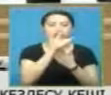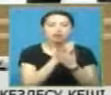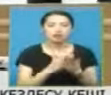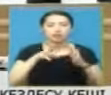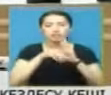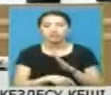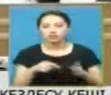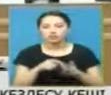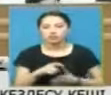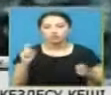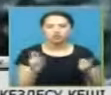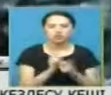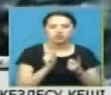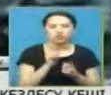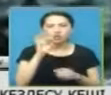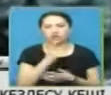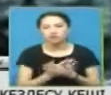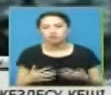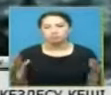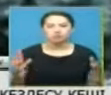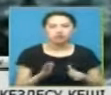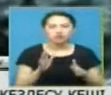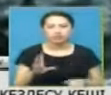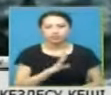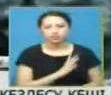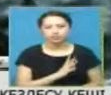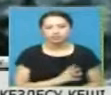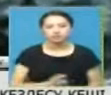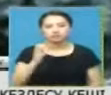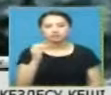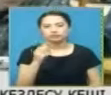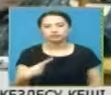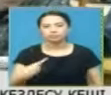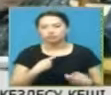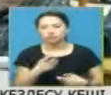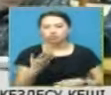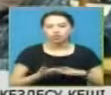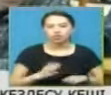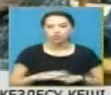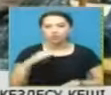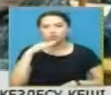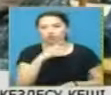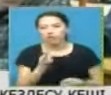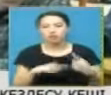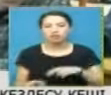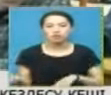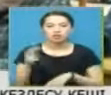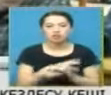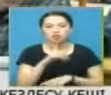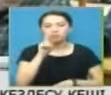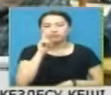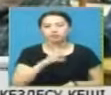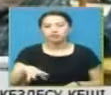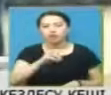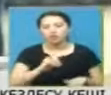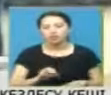салтанатты кеште ұрыс даласынан сыр шертетін әндер айтылды, қойылымдар қойылды. Оқ пен оттың ортасынан аман оралған ел ағалары жастарға ауған